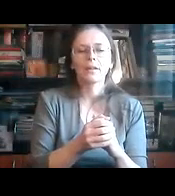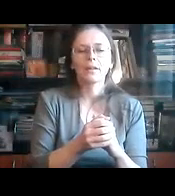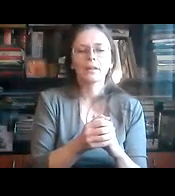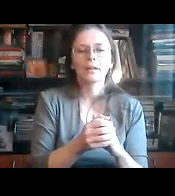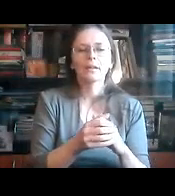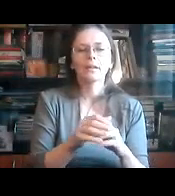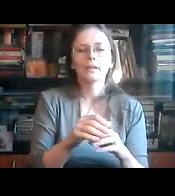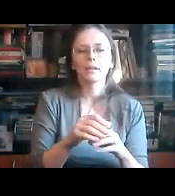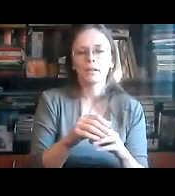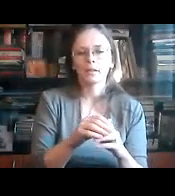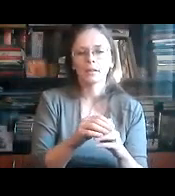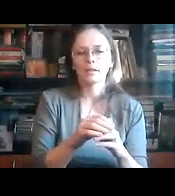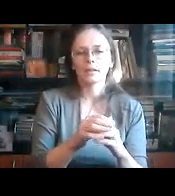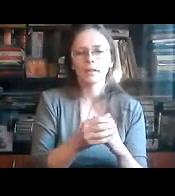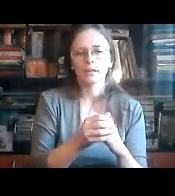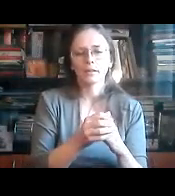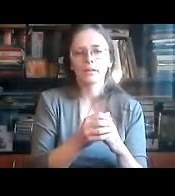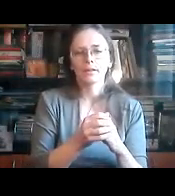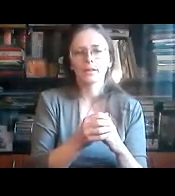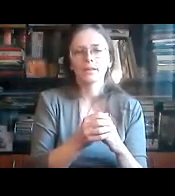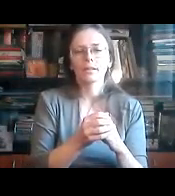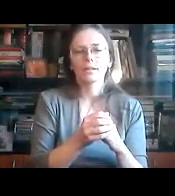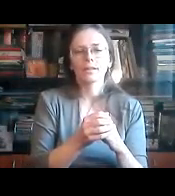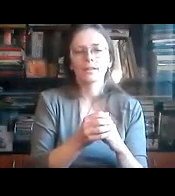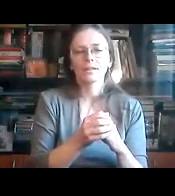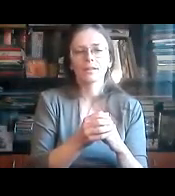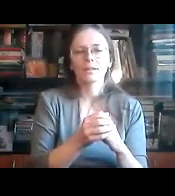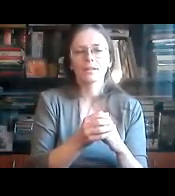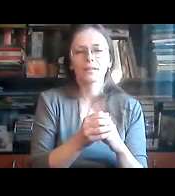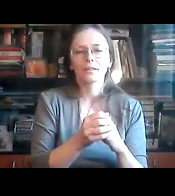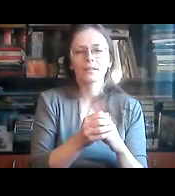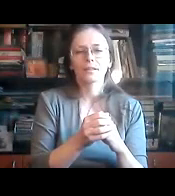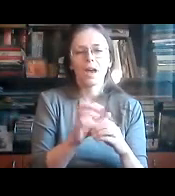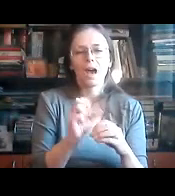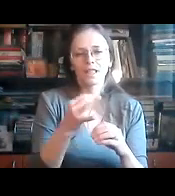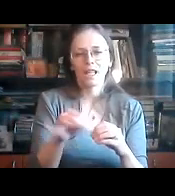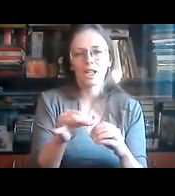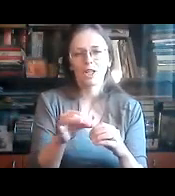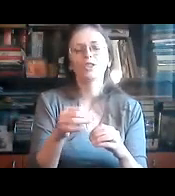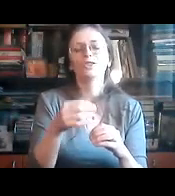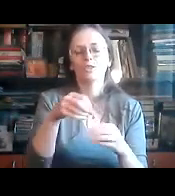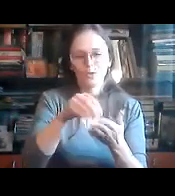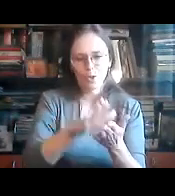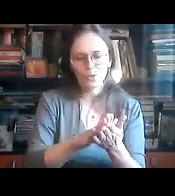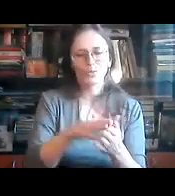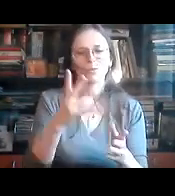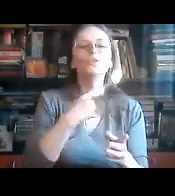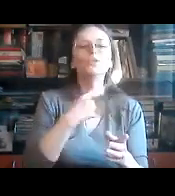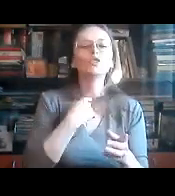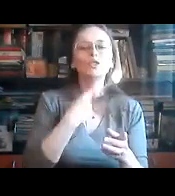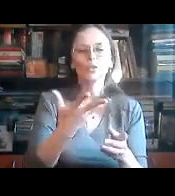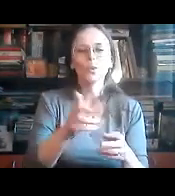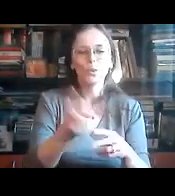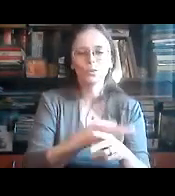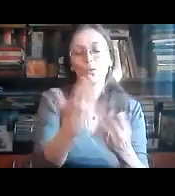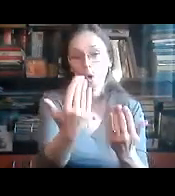Андрей, вы, наоборот, выключили сейчас микрофон, да, я думаю. Да, сейчас выключили микрофон. Вот сейчас включим. Включите, вас было слышно до этого. А теперь слышно меня, да? Супер, да,